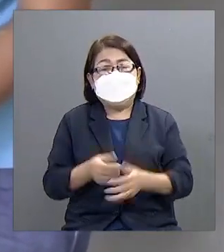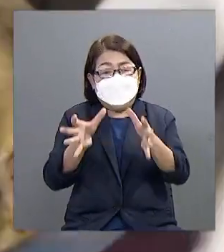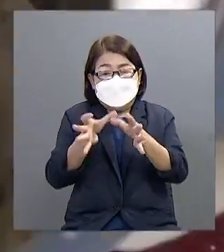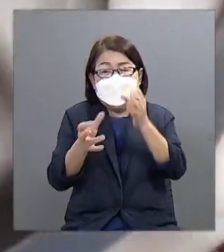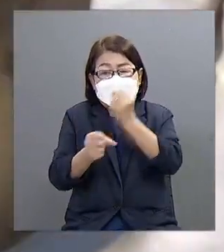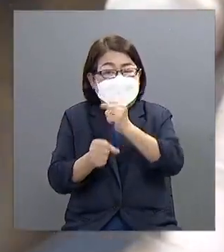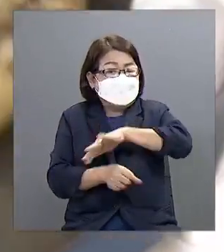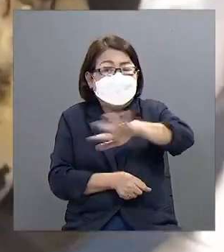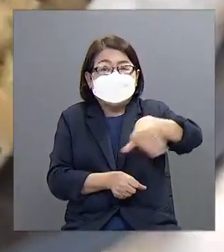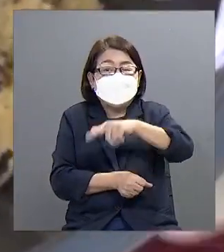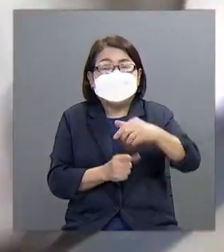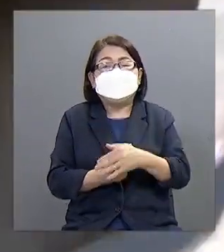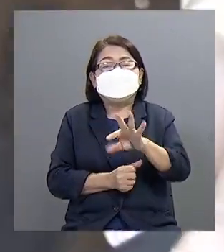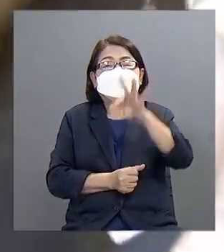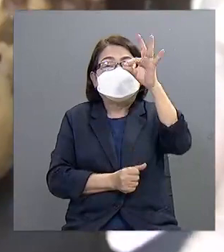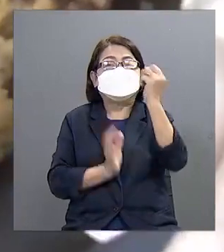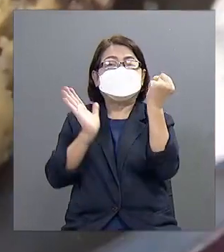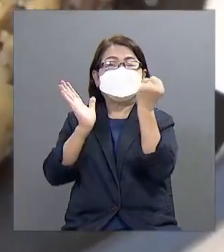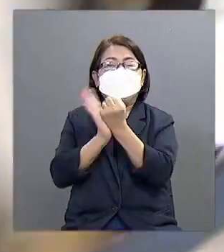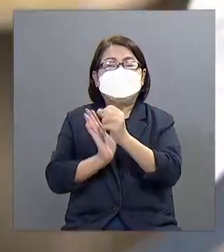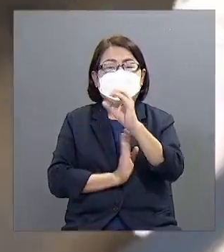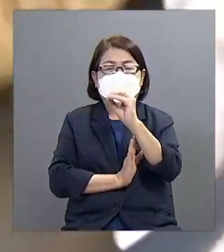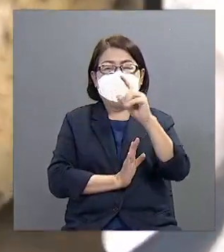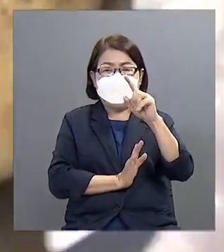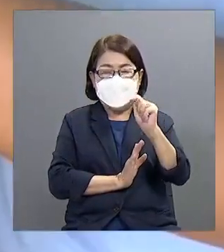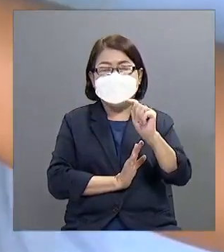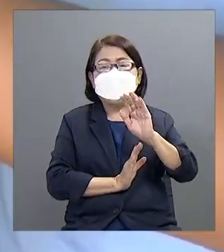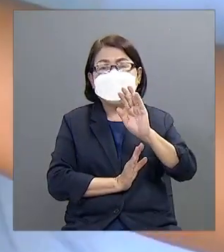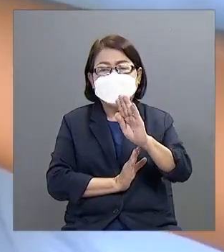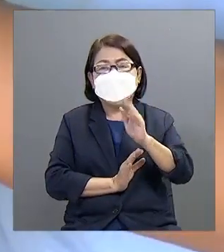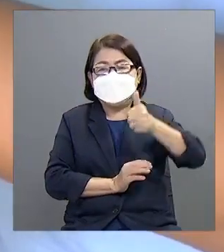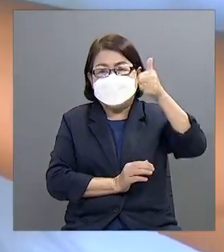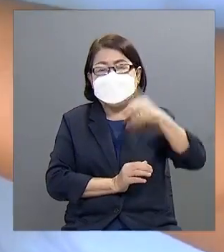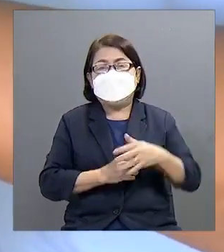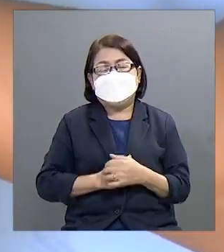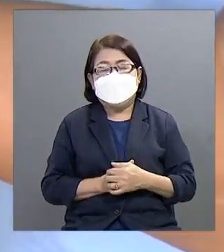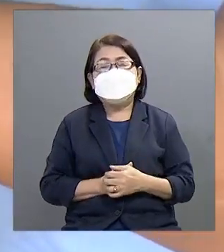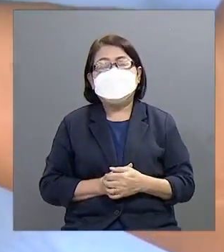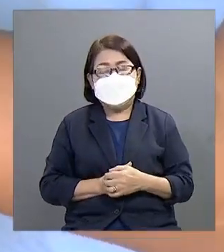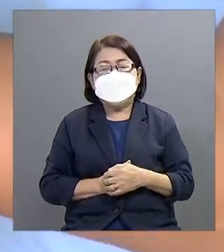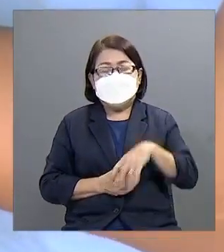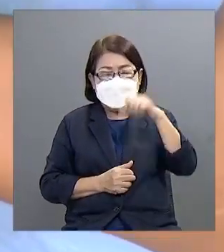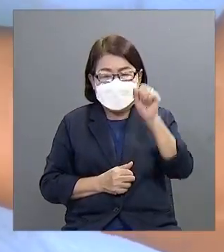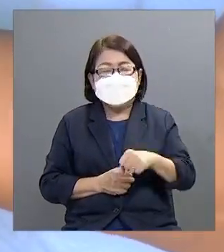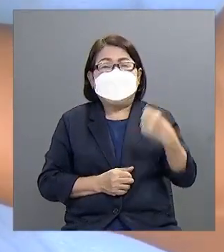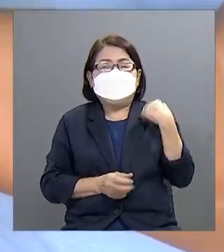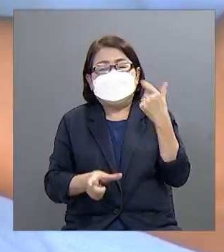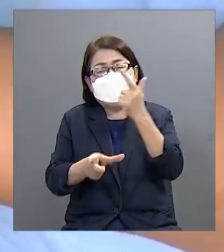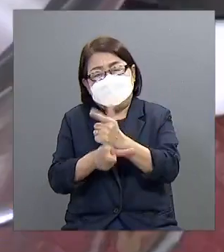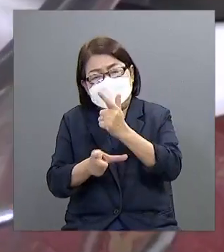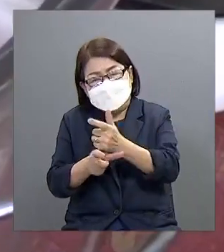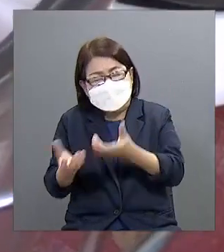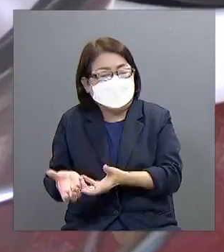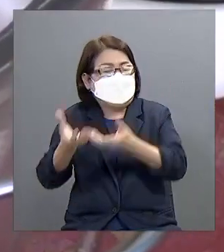รับเลือกให้เป็นสินค้าโอท็อปประจำตำบลแม่สุกไปแล้วจ้า โอ้โหนอกจากเป็นแหล่งวัตถุดิบเป็นแหล่งแปรรูปจากปูนาสร้าง